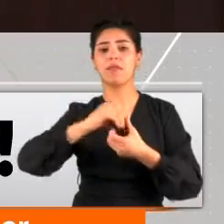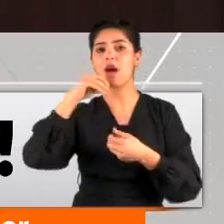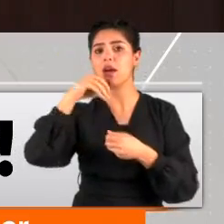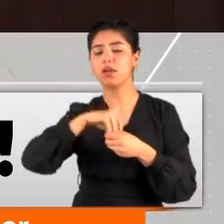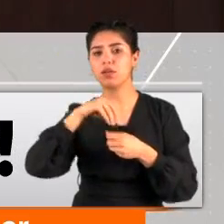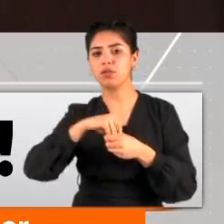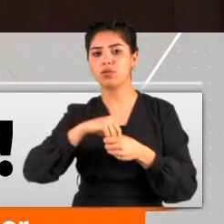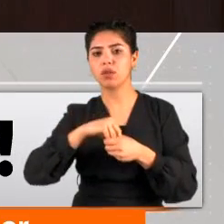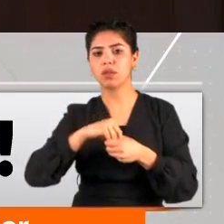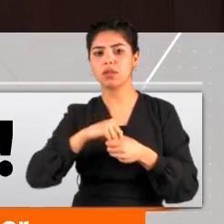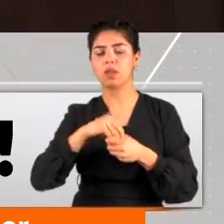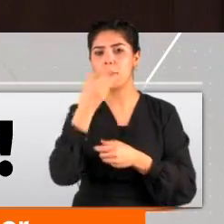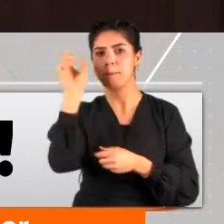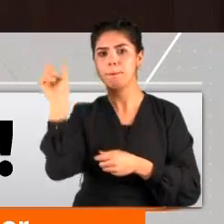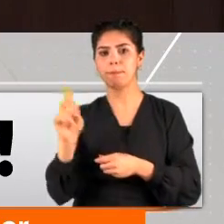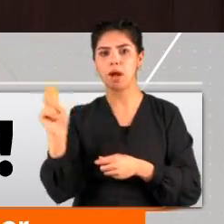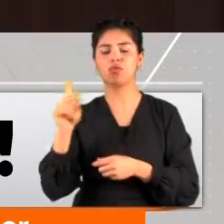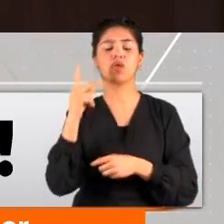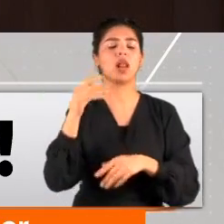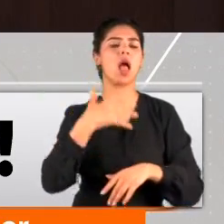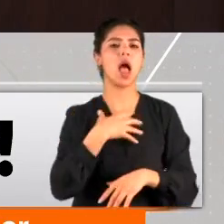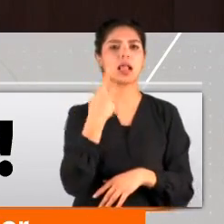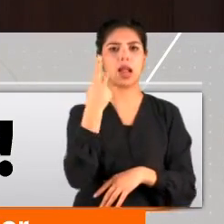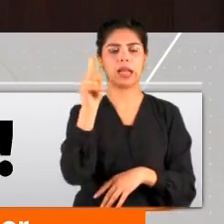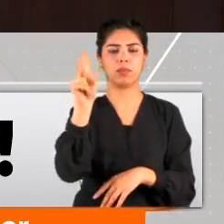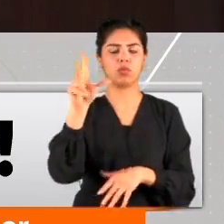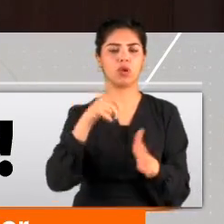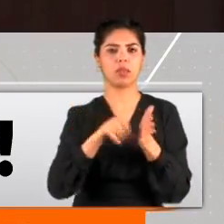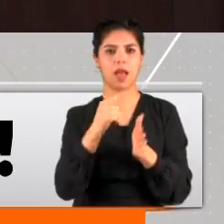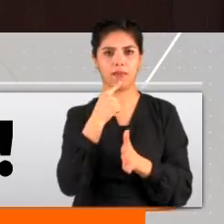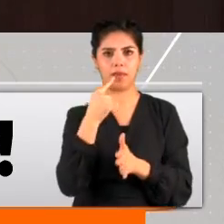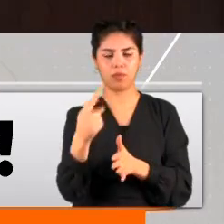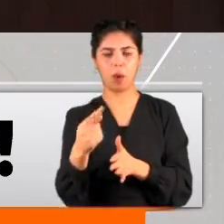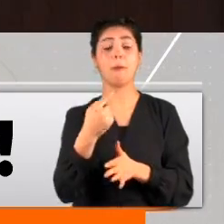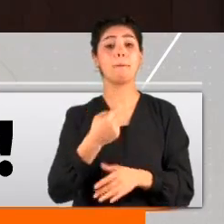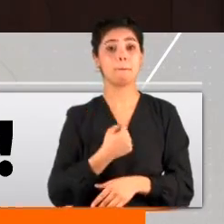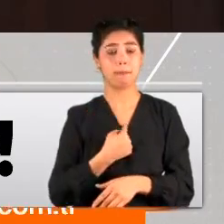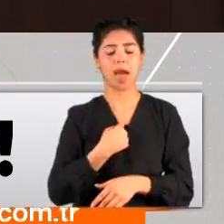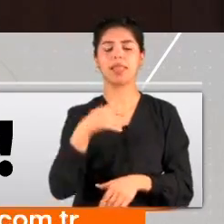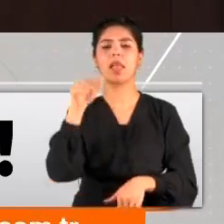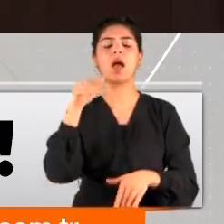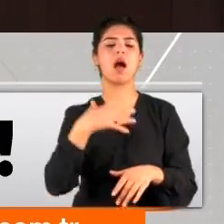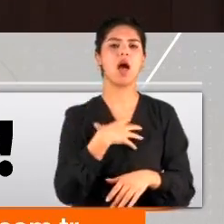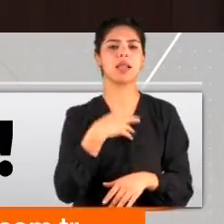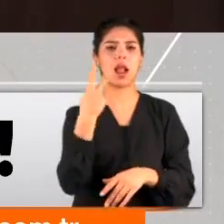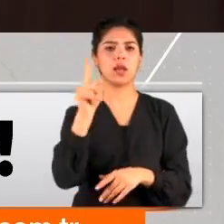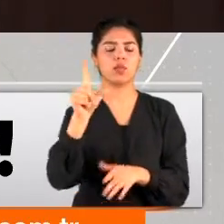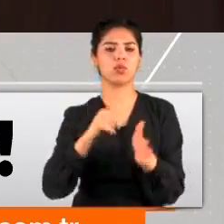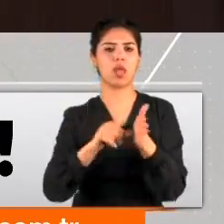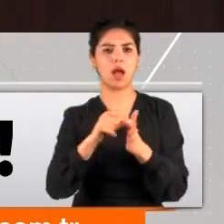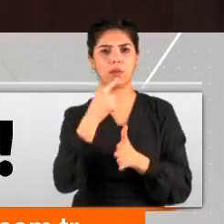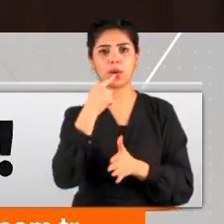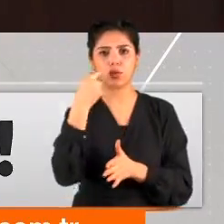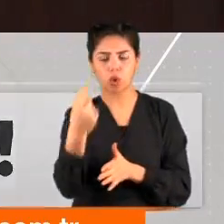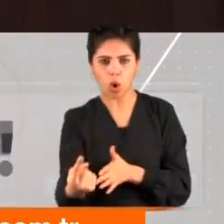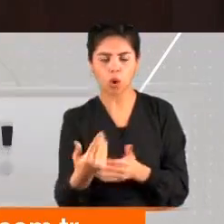işin Haziran 2023'te olacağını söylüyor. Ben Haziran 2023'te